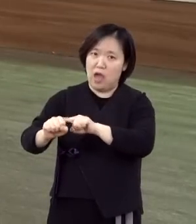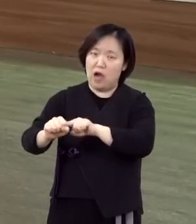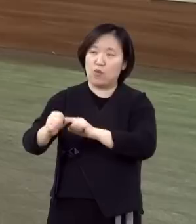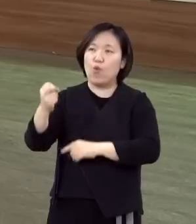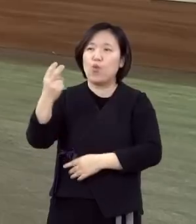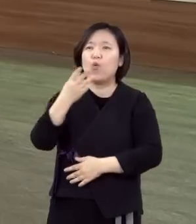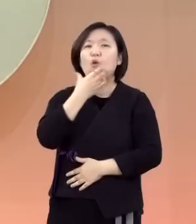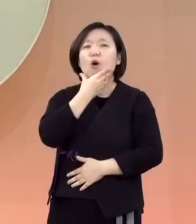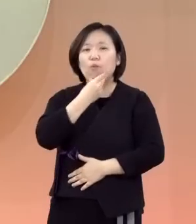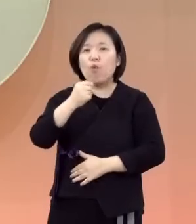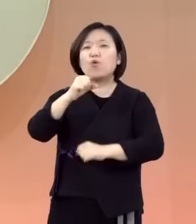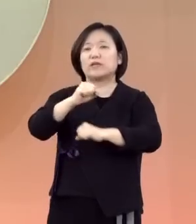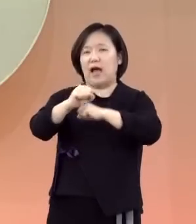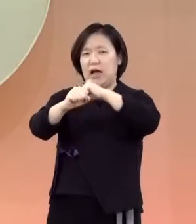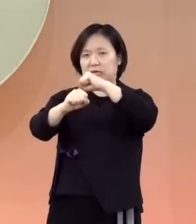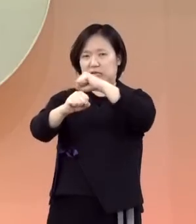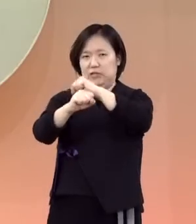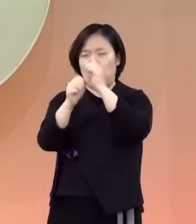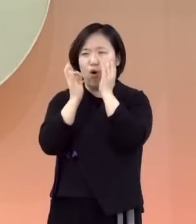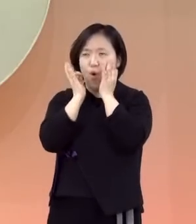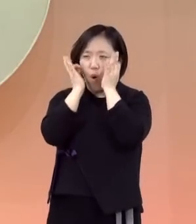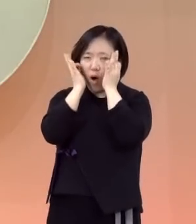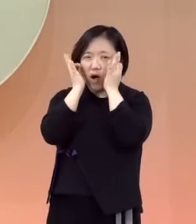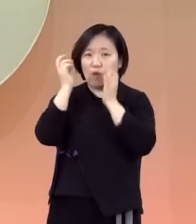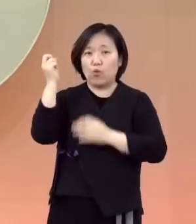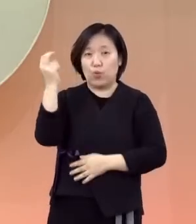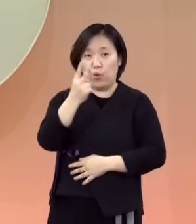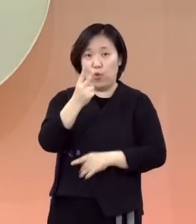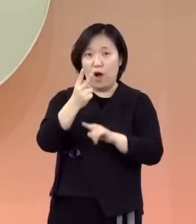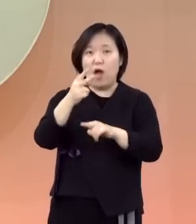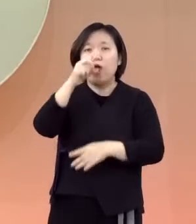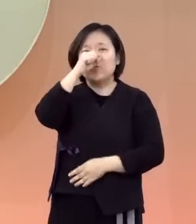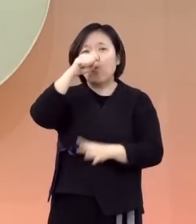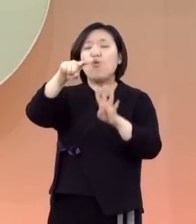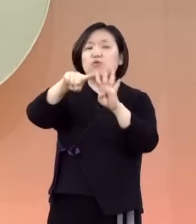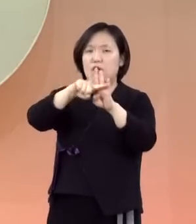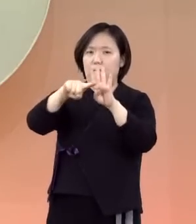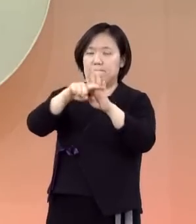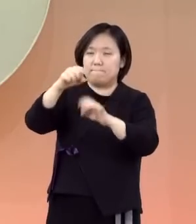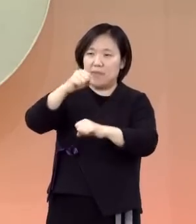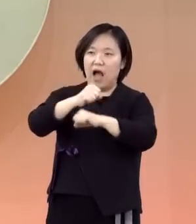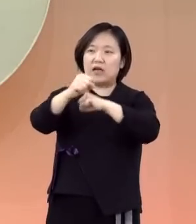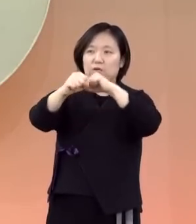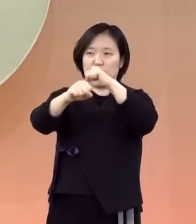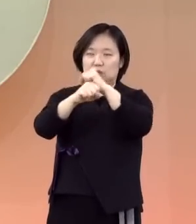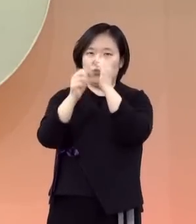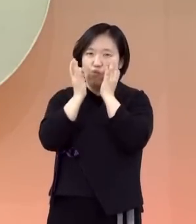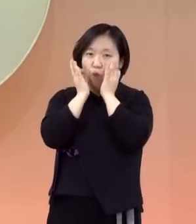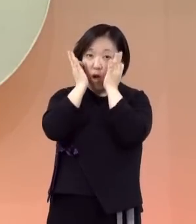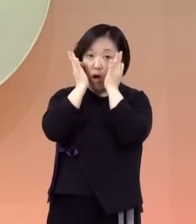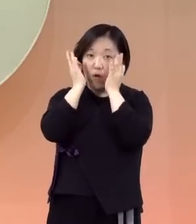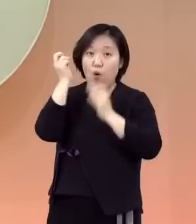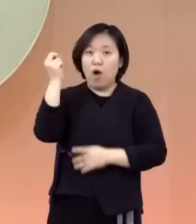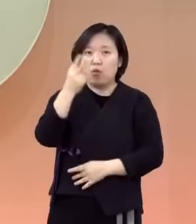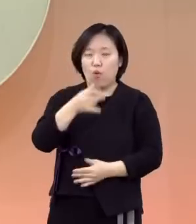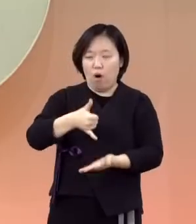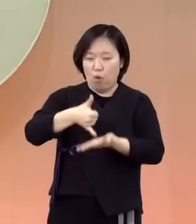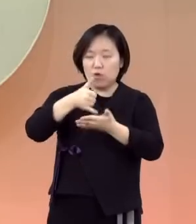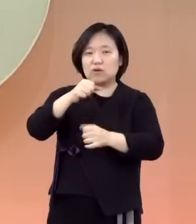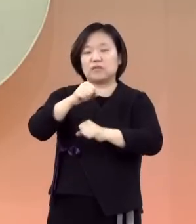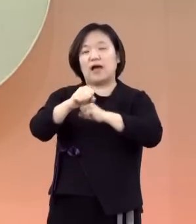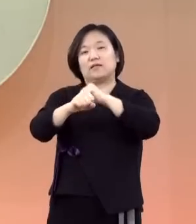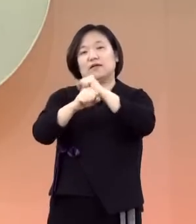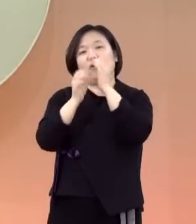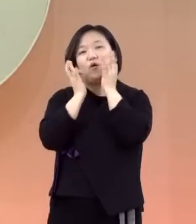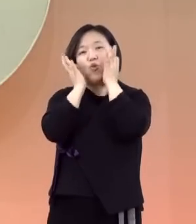복을쌓고,좋은 업을쌓고,공덕을쌓기위해힘써야